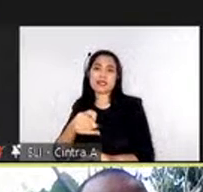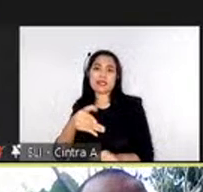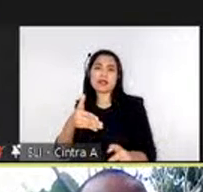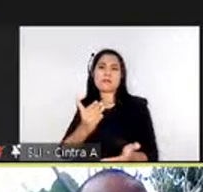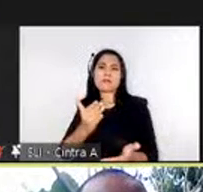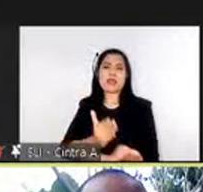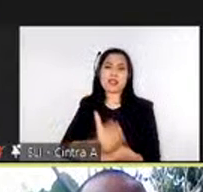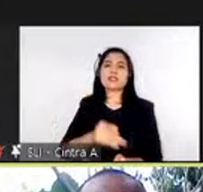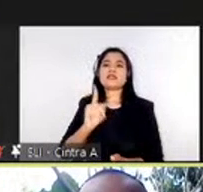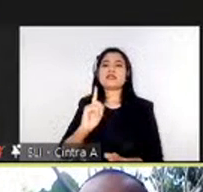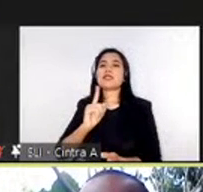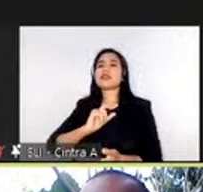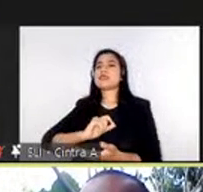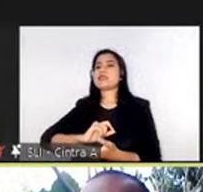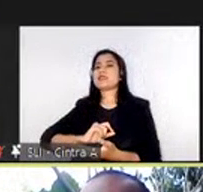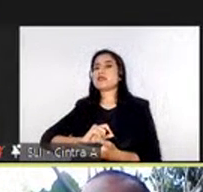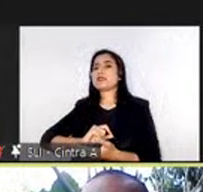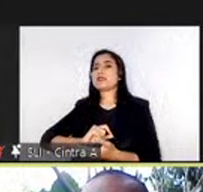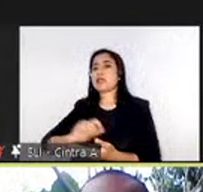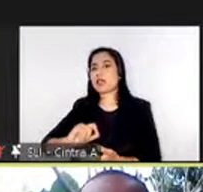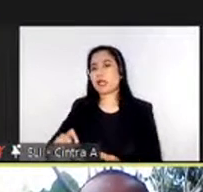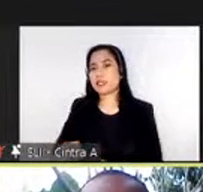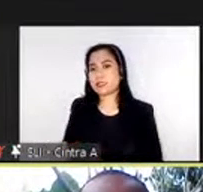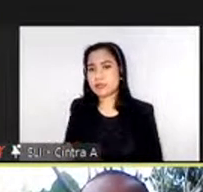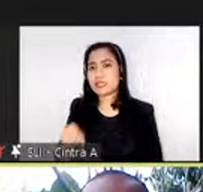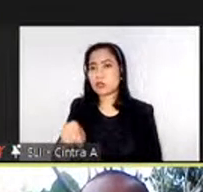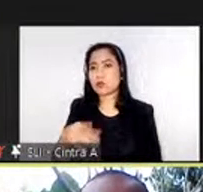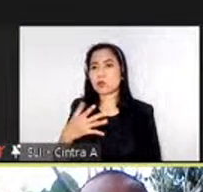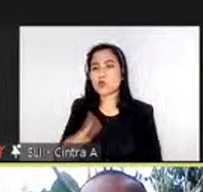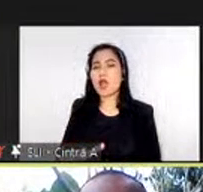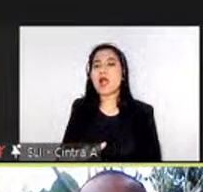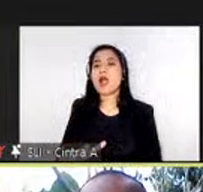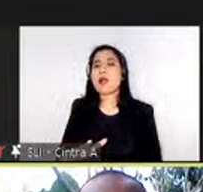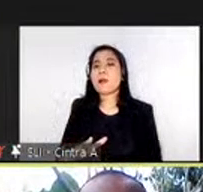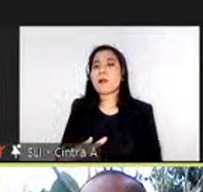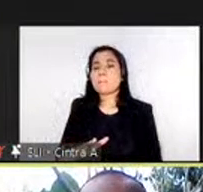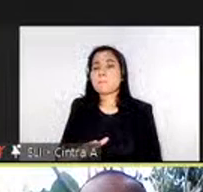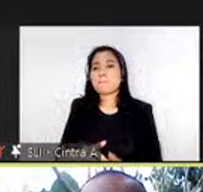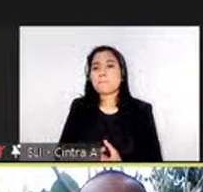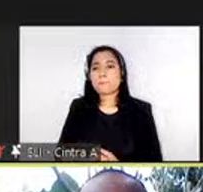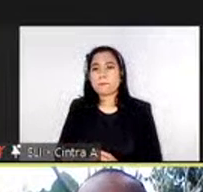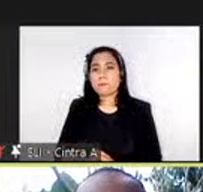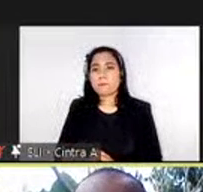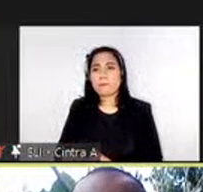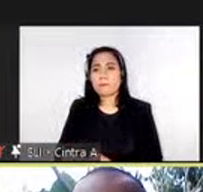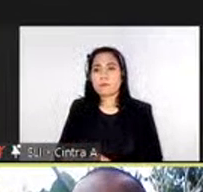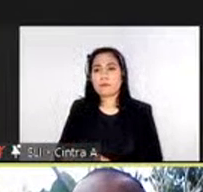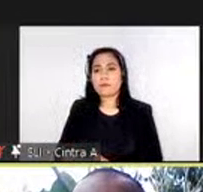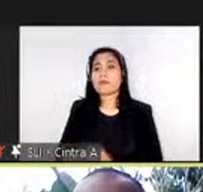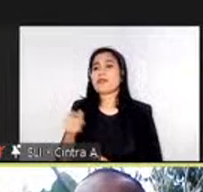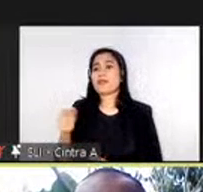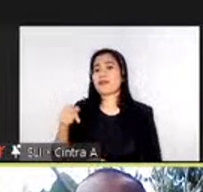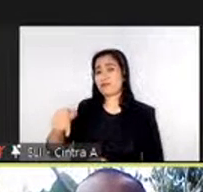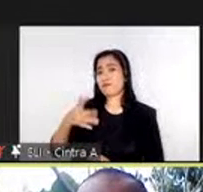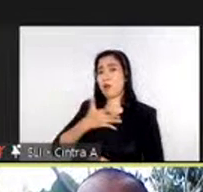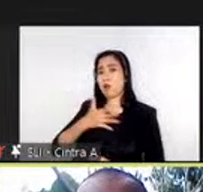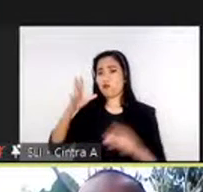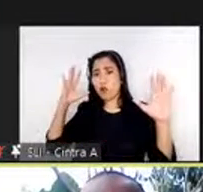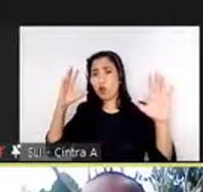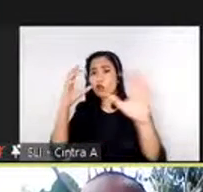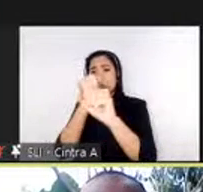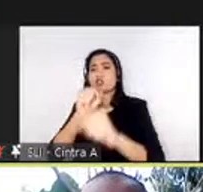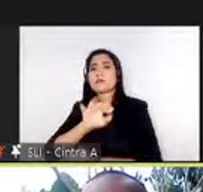bersama ranham itu sudah menentukan bahwa mereka akan fokus kepada empat sektor